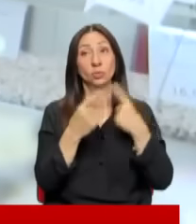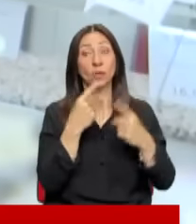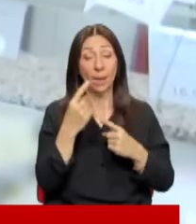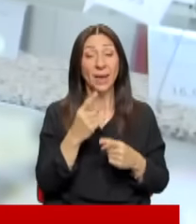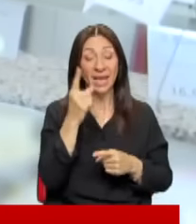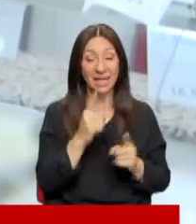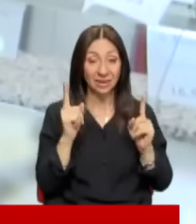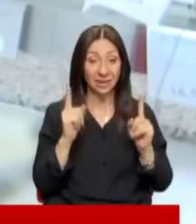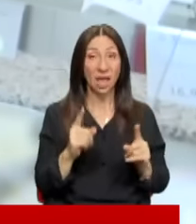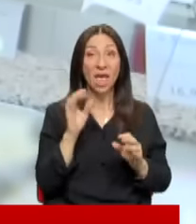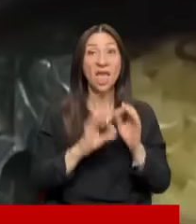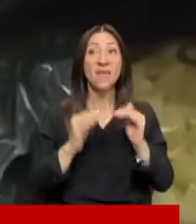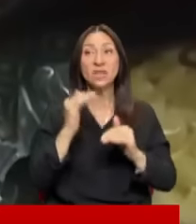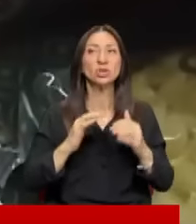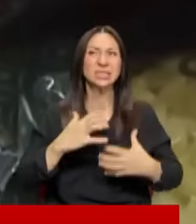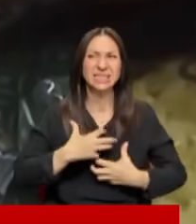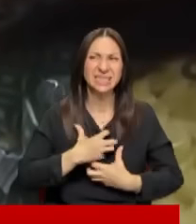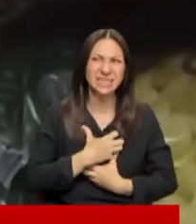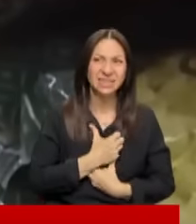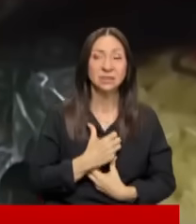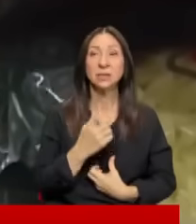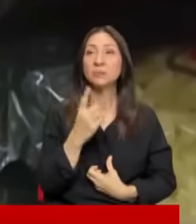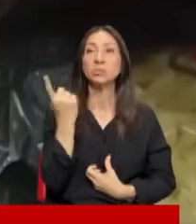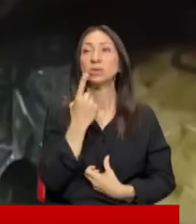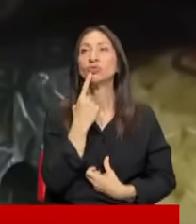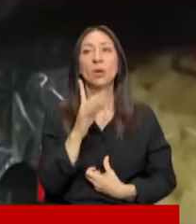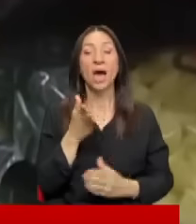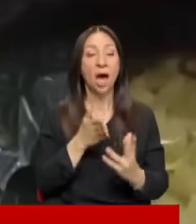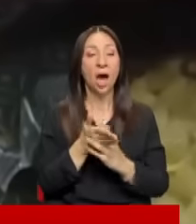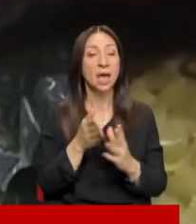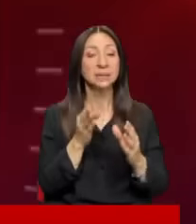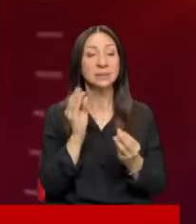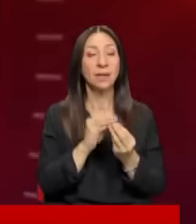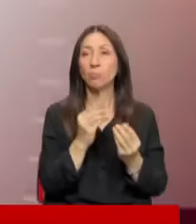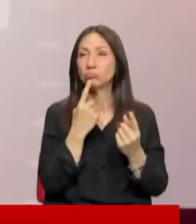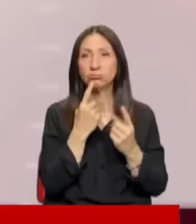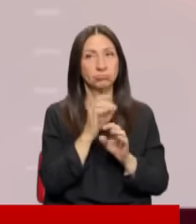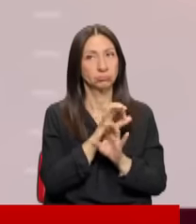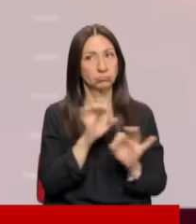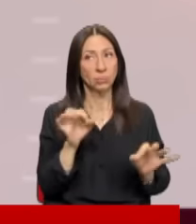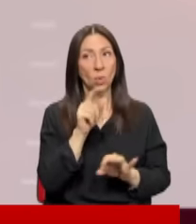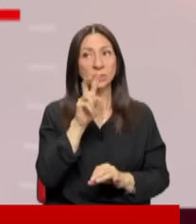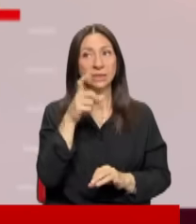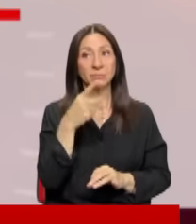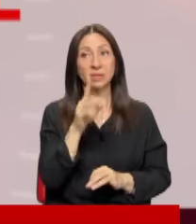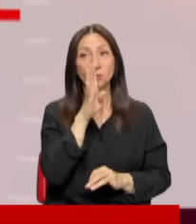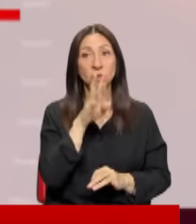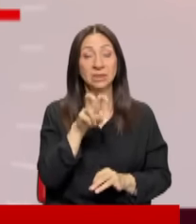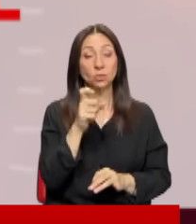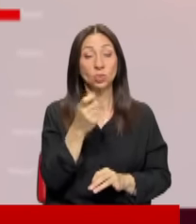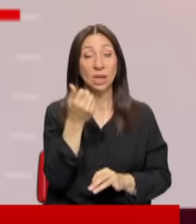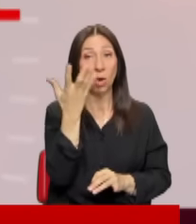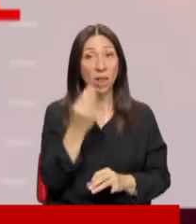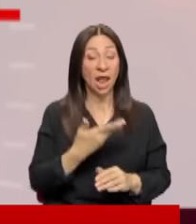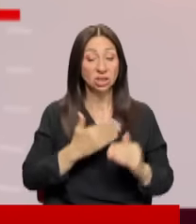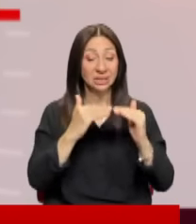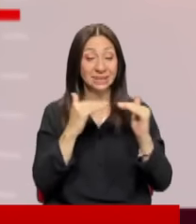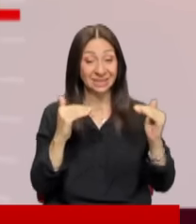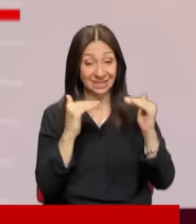yılın ilk yarısında enflasyona ezilenler için ışık yakmadı. Ara zam kapısı yine aralanmadı. 18.489 lira olan